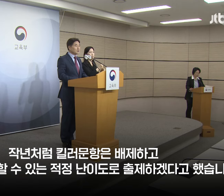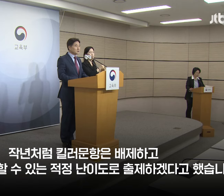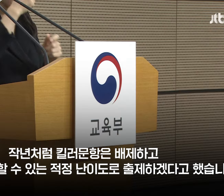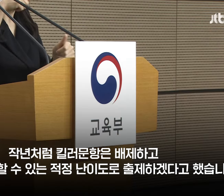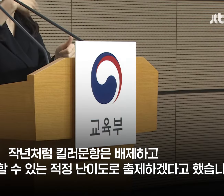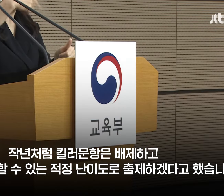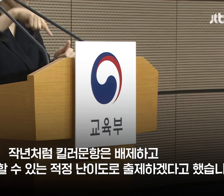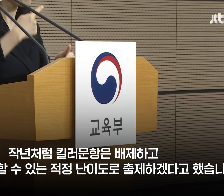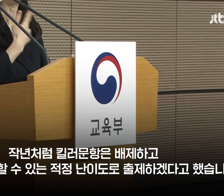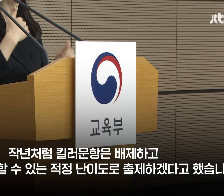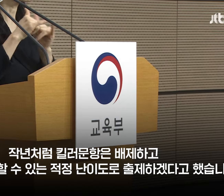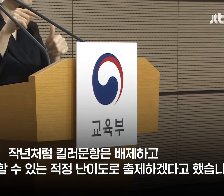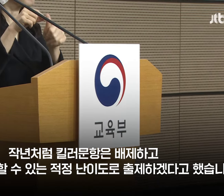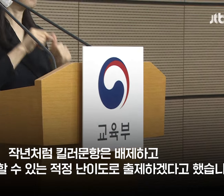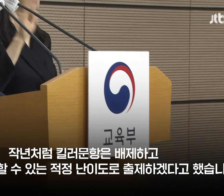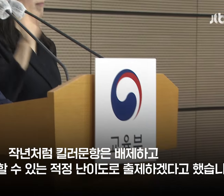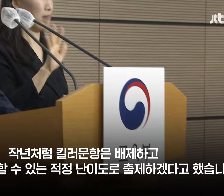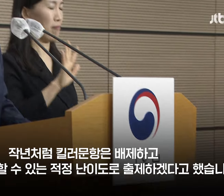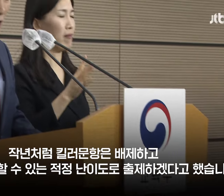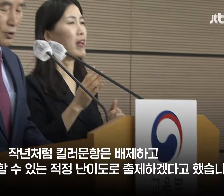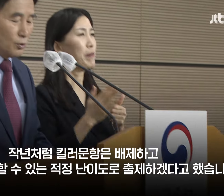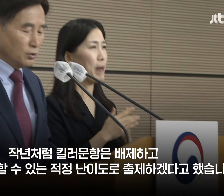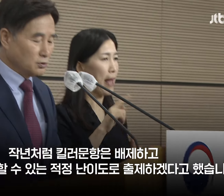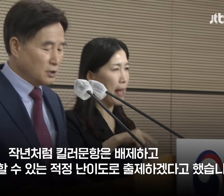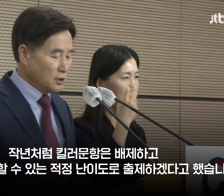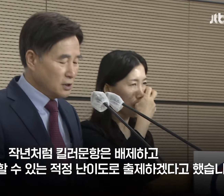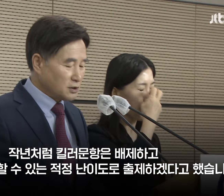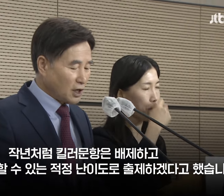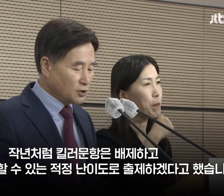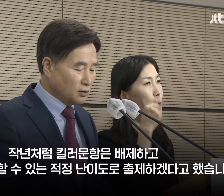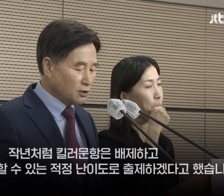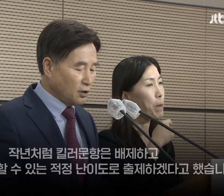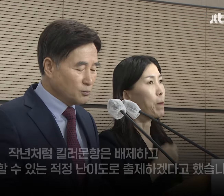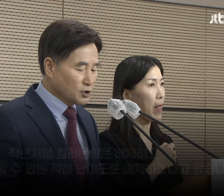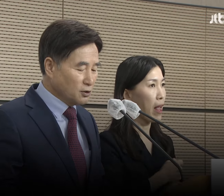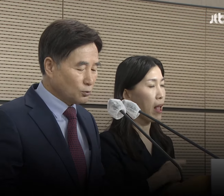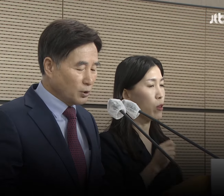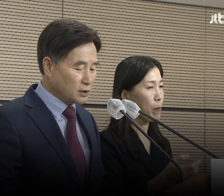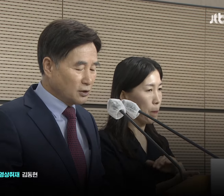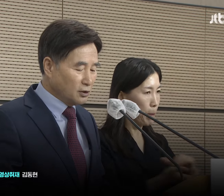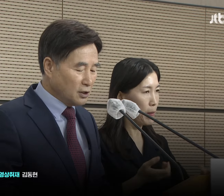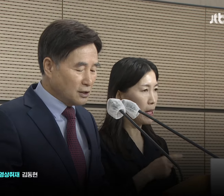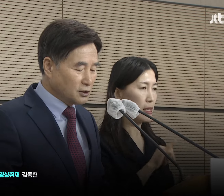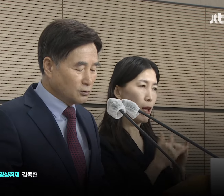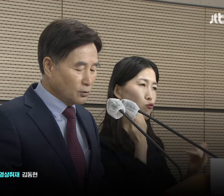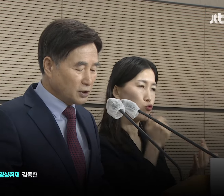문항은 배제하고 변별력을 확보할 수 있는 적정 난이도로 출제하겠다고 했습니다.